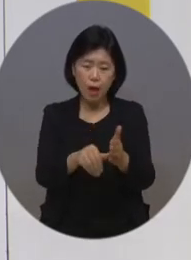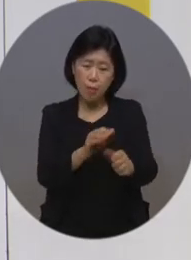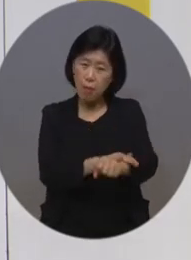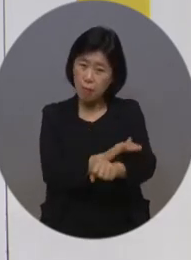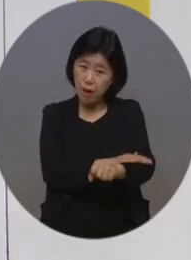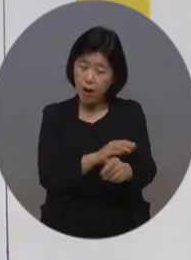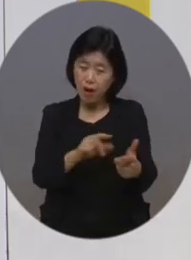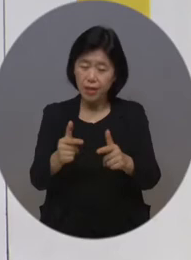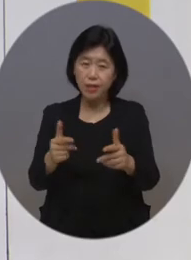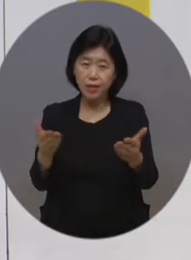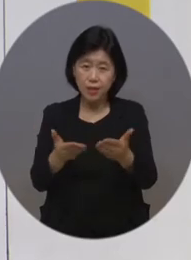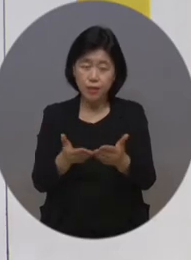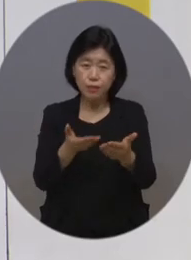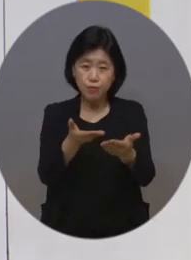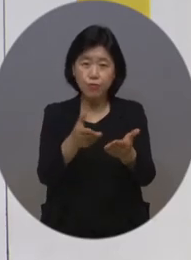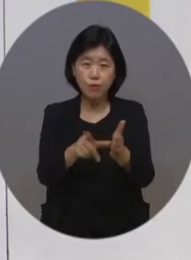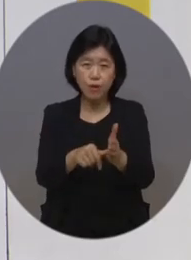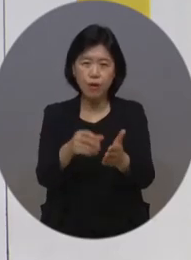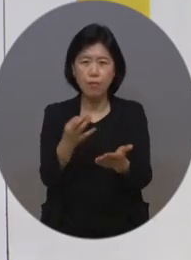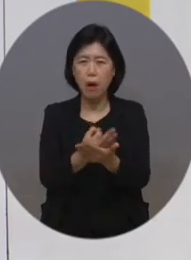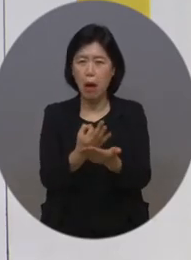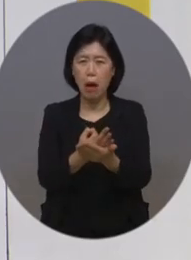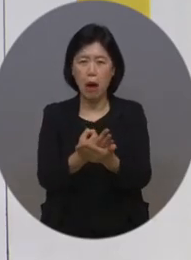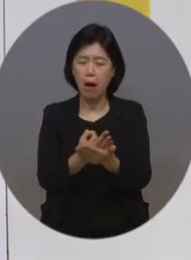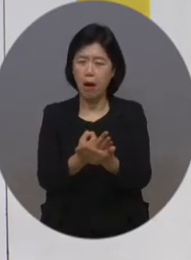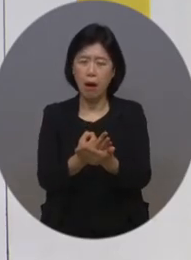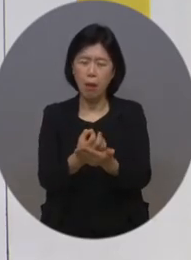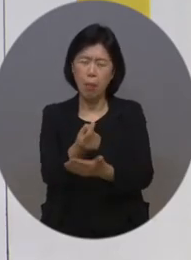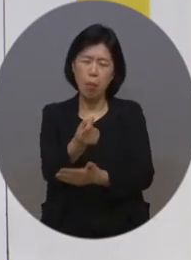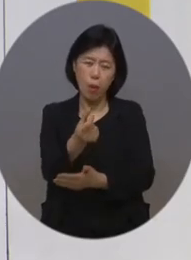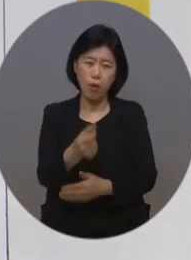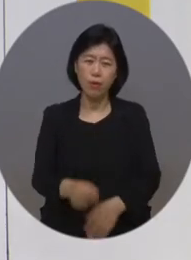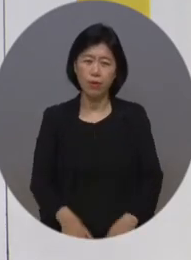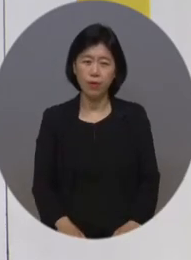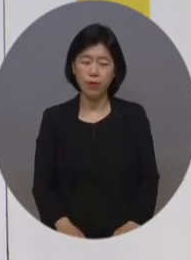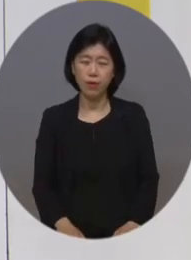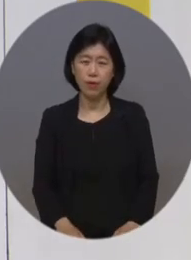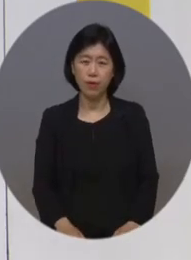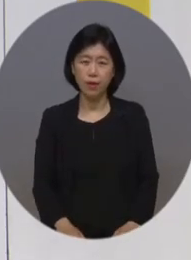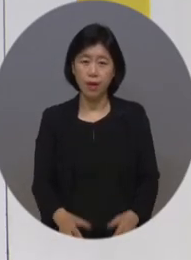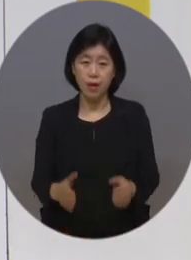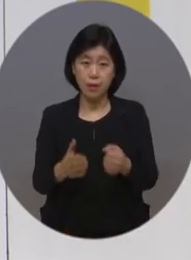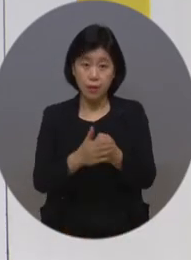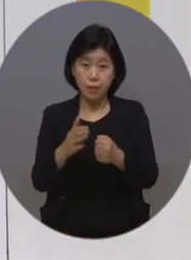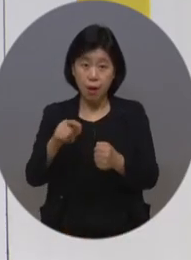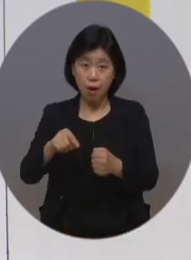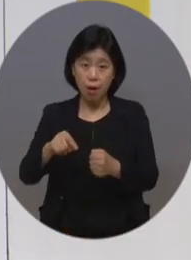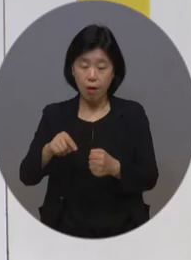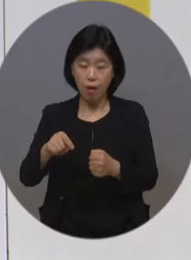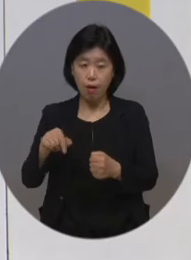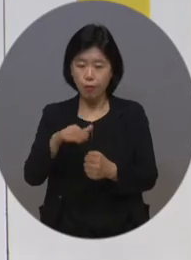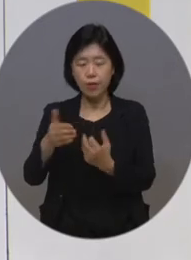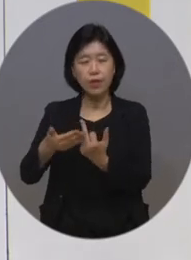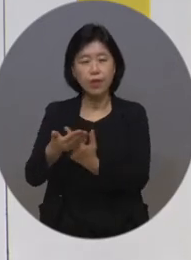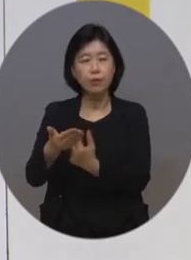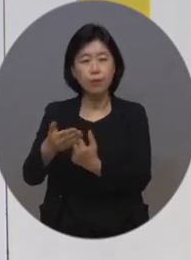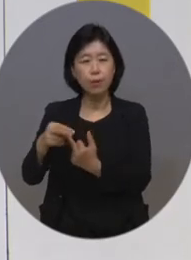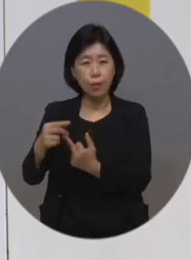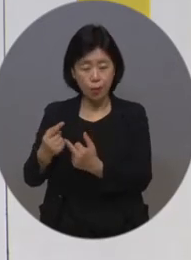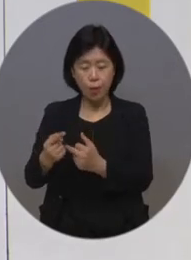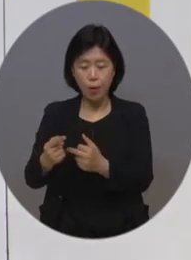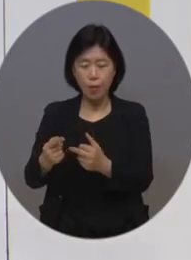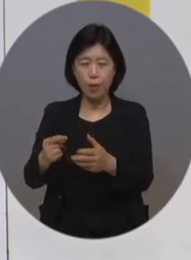예산이 없으니까 내 올해 저희가 도 예산을 지원해 가지고 무조건 최저임금 이상을 지급하도록 그래 장 장애인